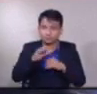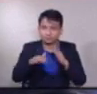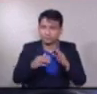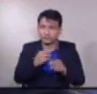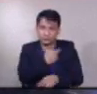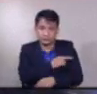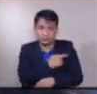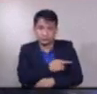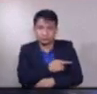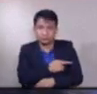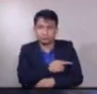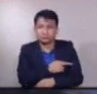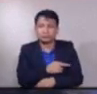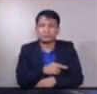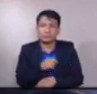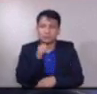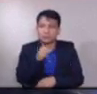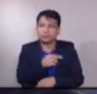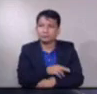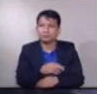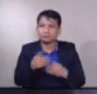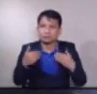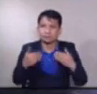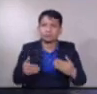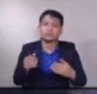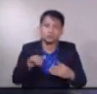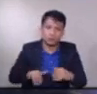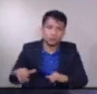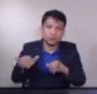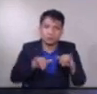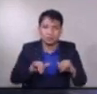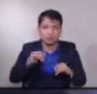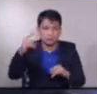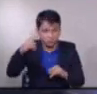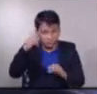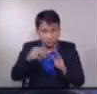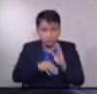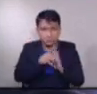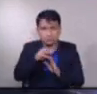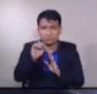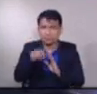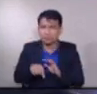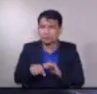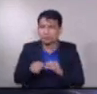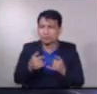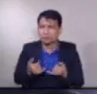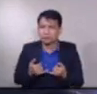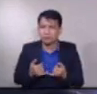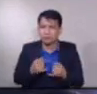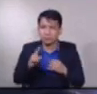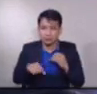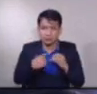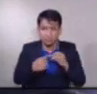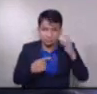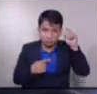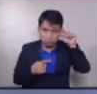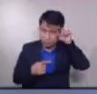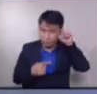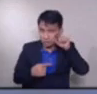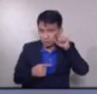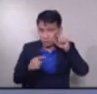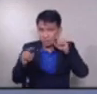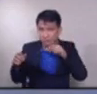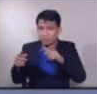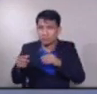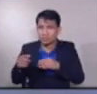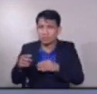religion, exercise of religion. So let us all be politically mature. Itong ating issues on gender ay ayon sa human rights